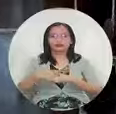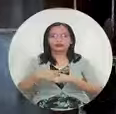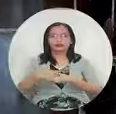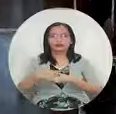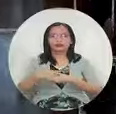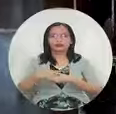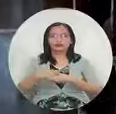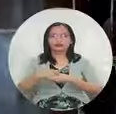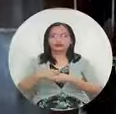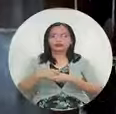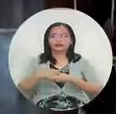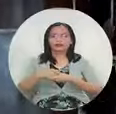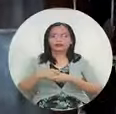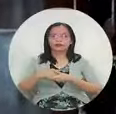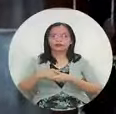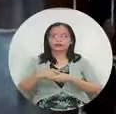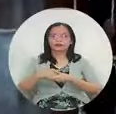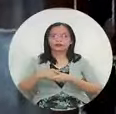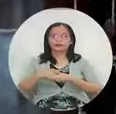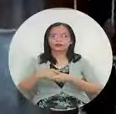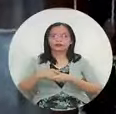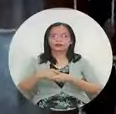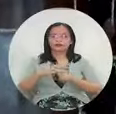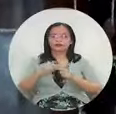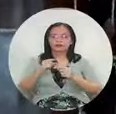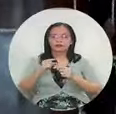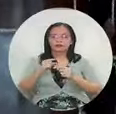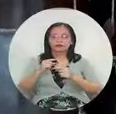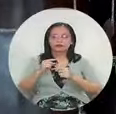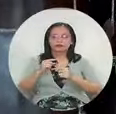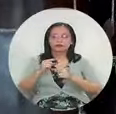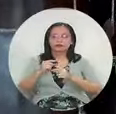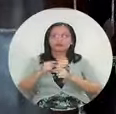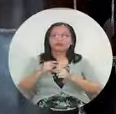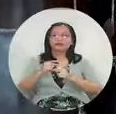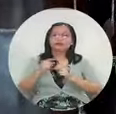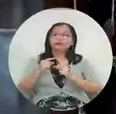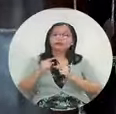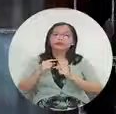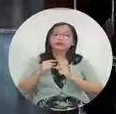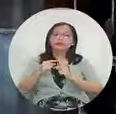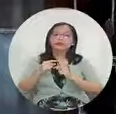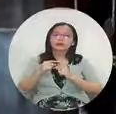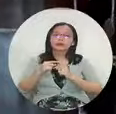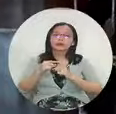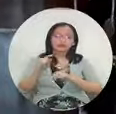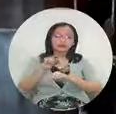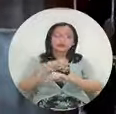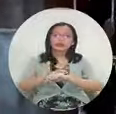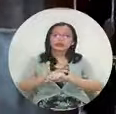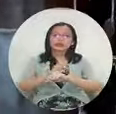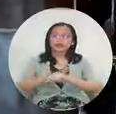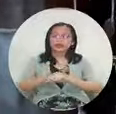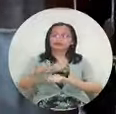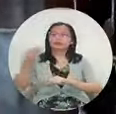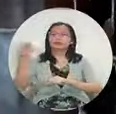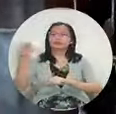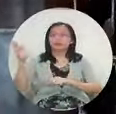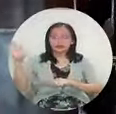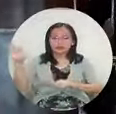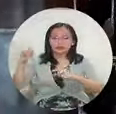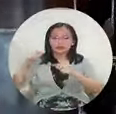Nahulog ka mga gisoon, you know what? When I fell from the guava tree, that was the result of a wrong